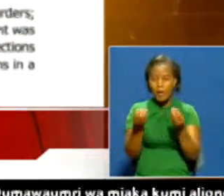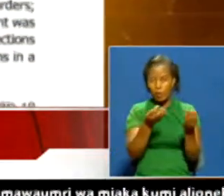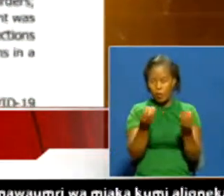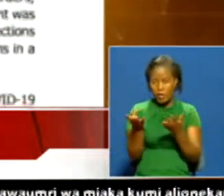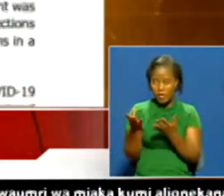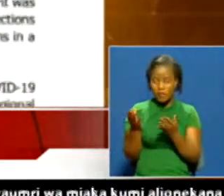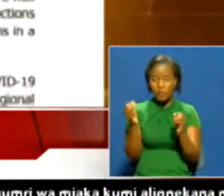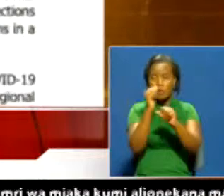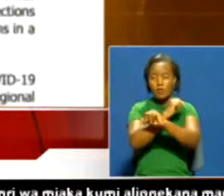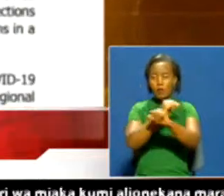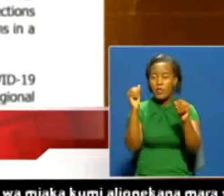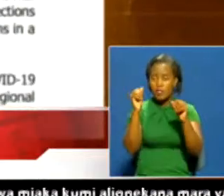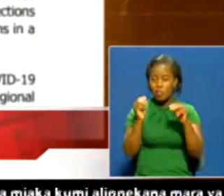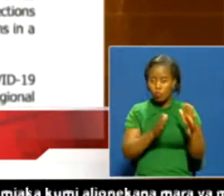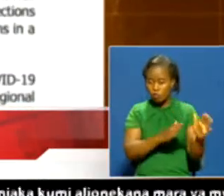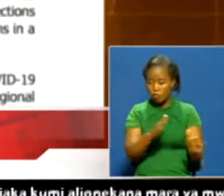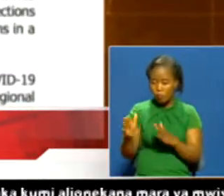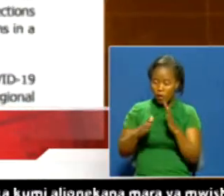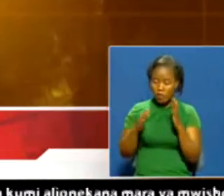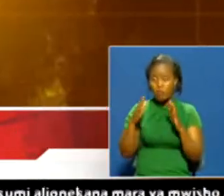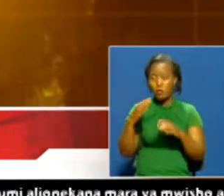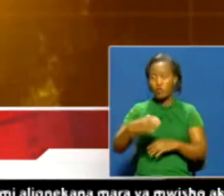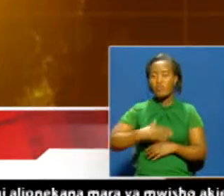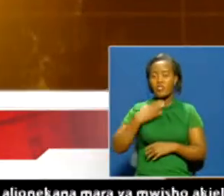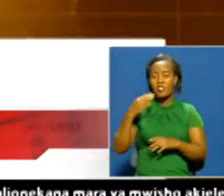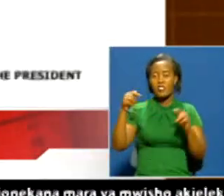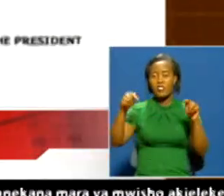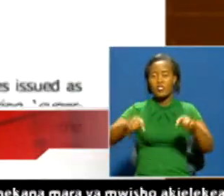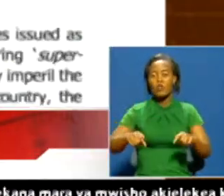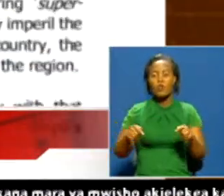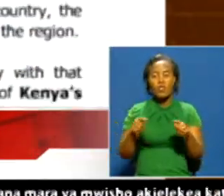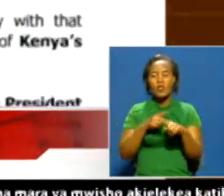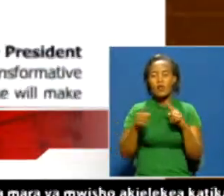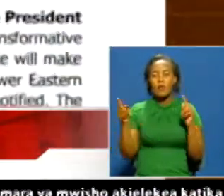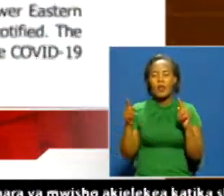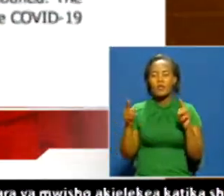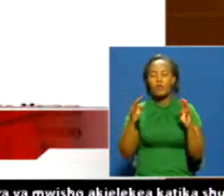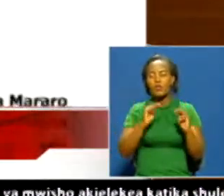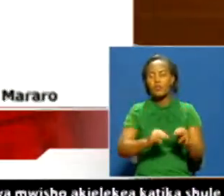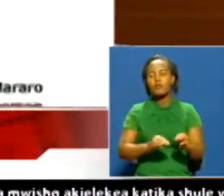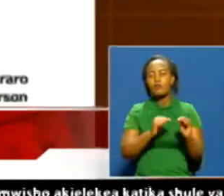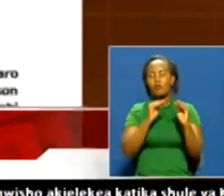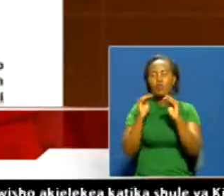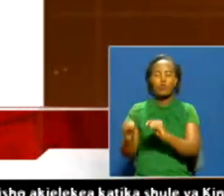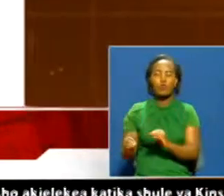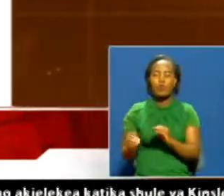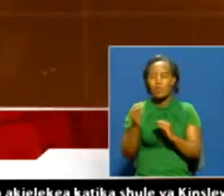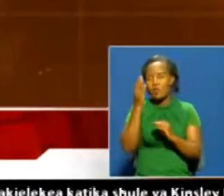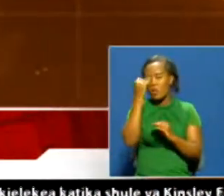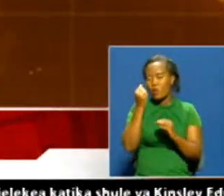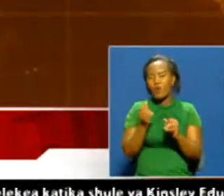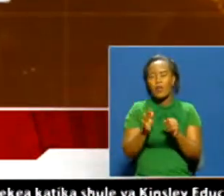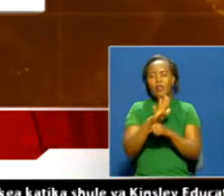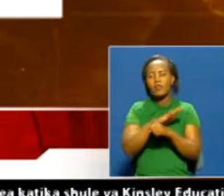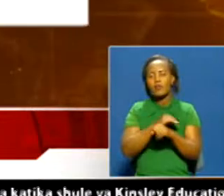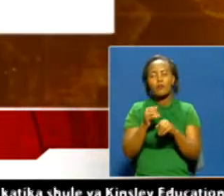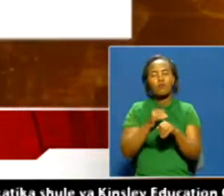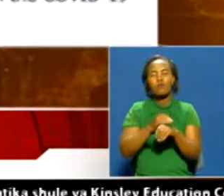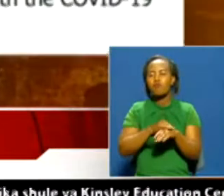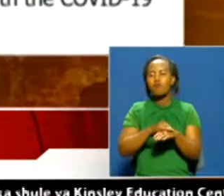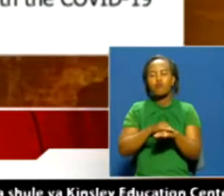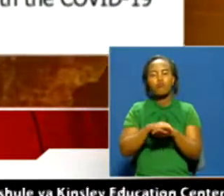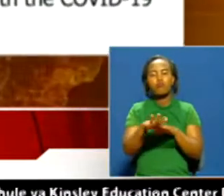hizo tatu za Ukambani leo, lakini ziara hiyo ikaahirishwa kutokana na kuongezeka kwa visa ama kwa maambukizi